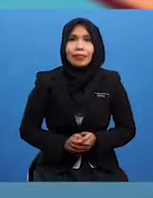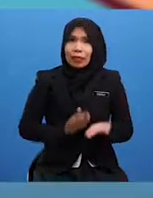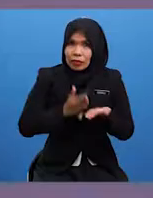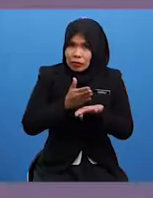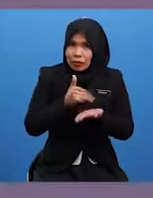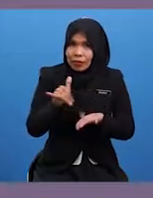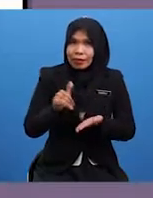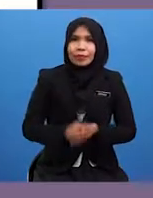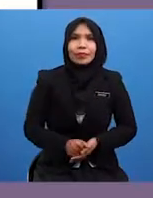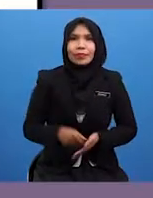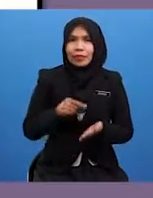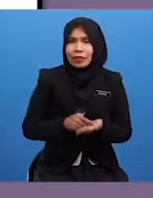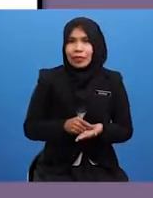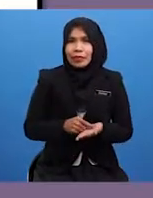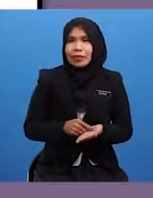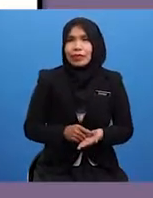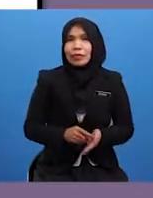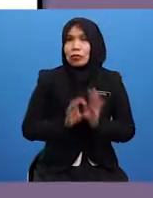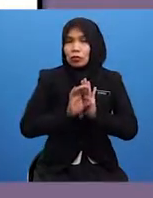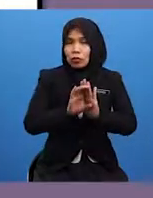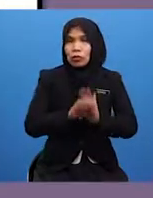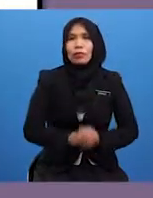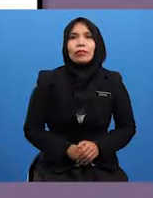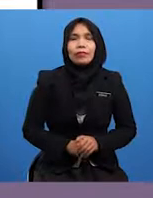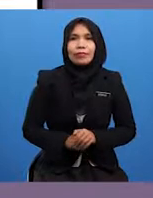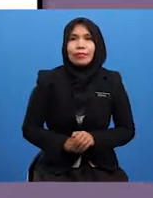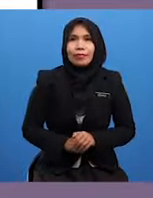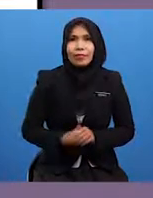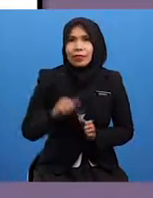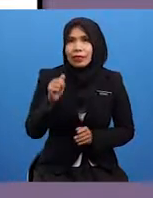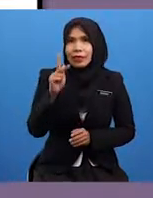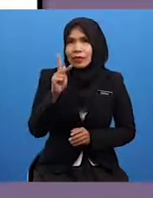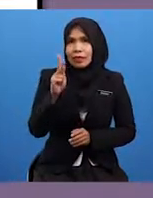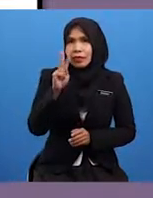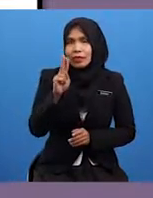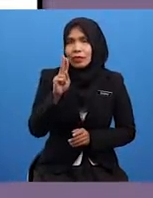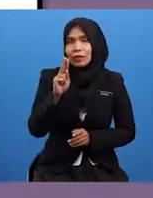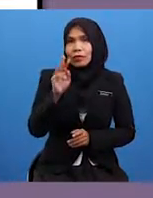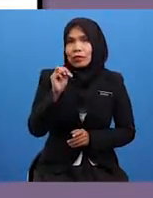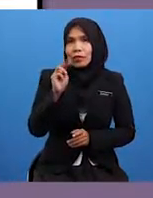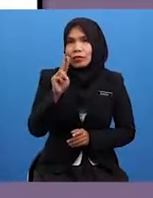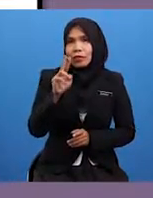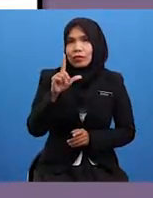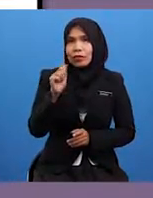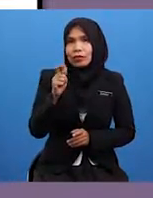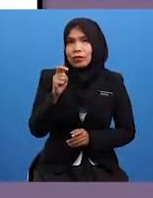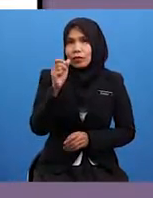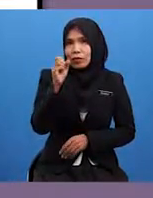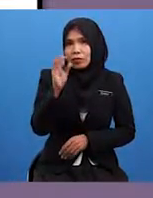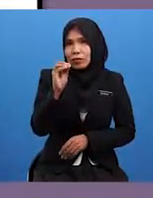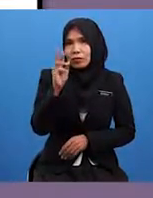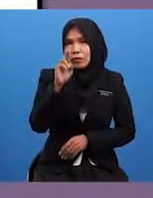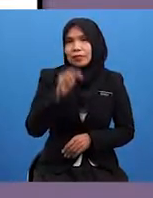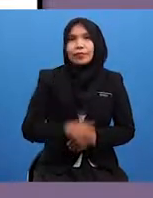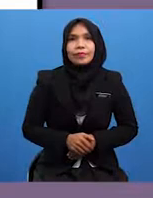Seterusnya, ini merupakan contoh akumulator. Ia digunakan untuk membekalkan tenaga elektrik